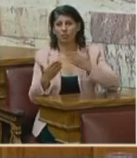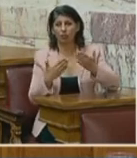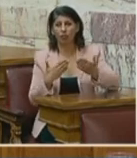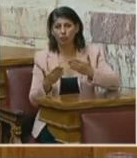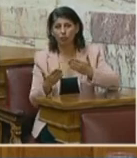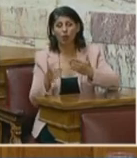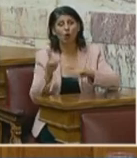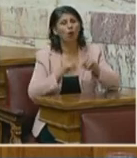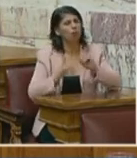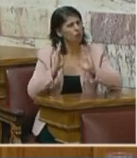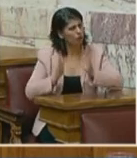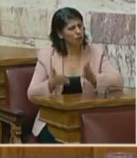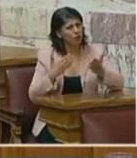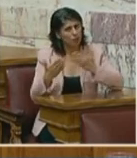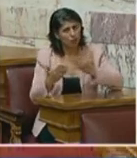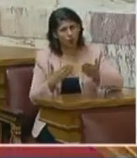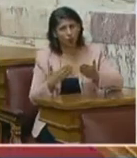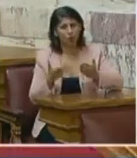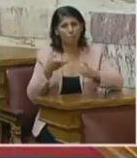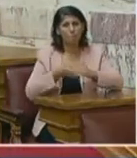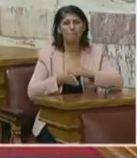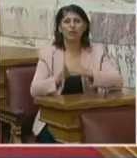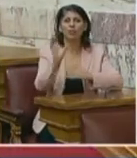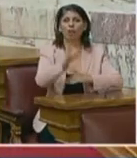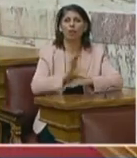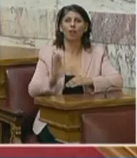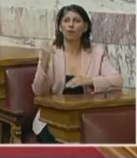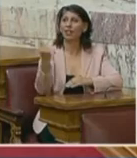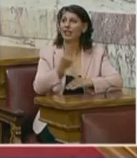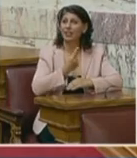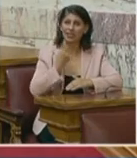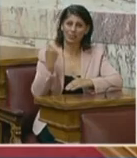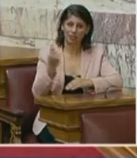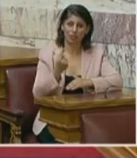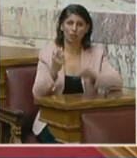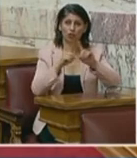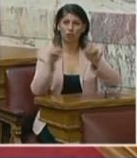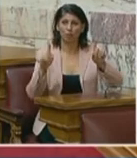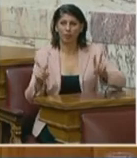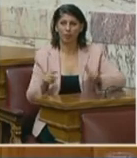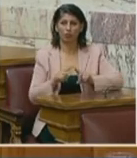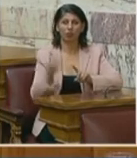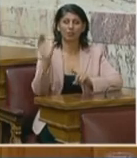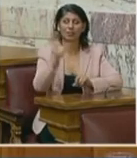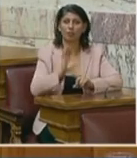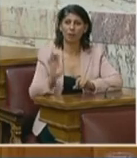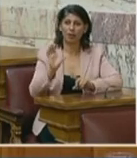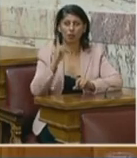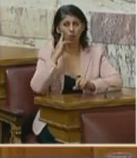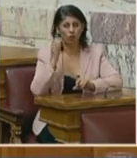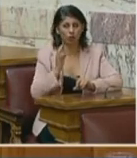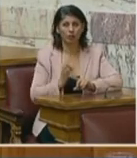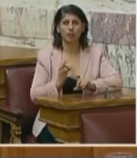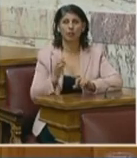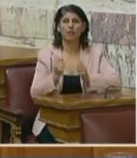μπορούμε να συνεννοηθούμε, μέσα στο ευρωπαϊκό γίγνεσθε, στο πλαίσιο της ευρωπαϊκής ορθολογικής,